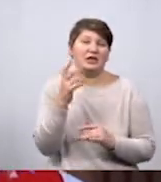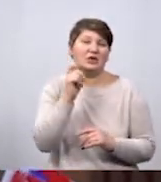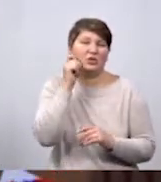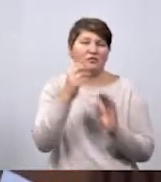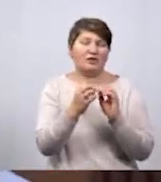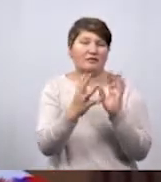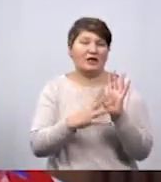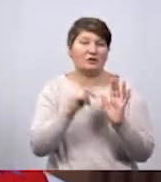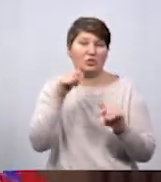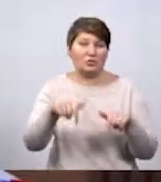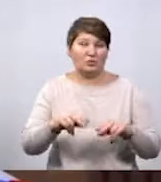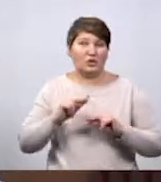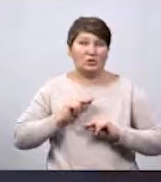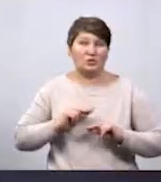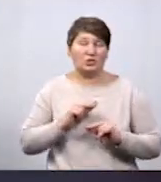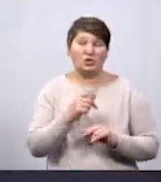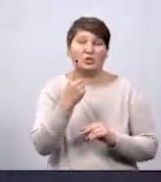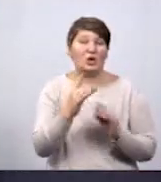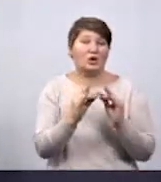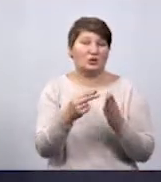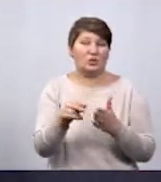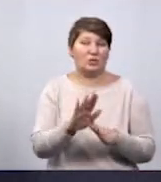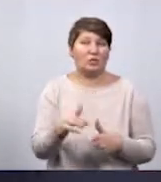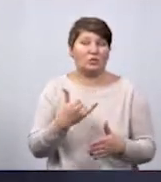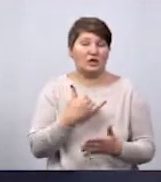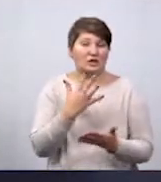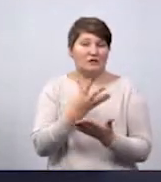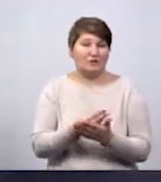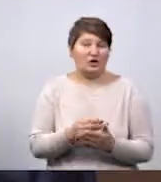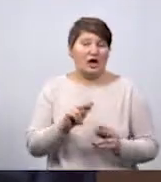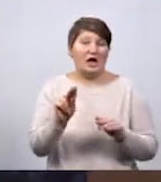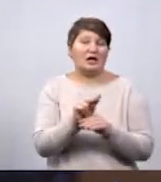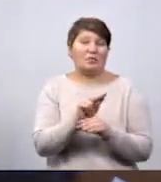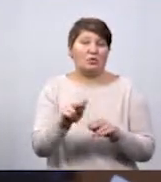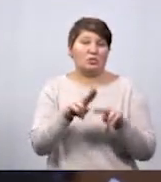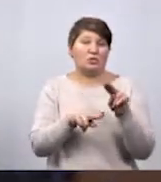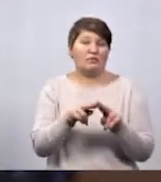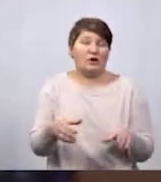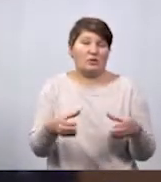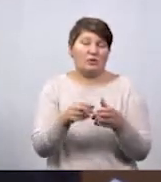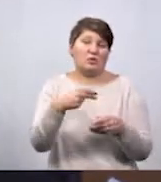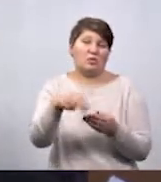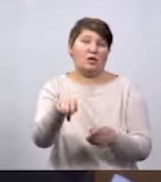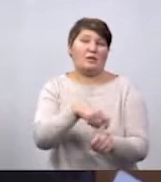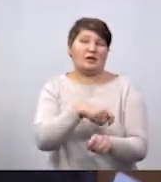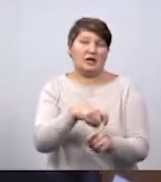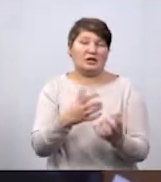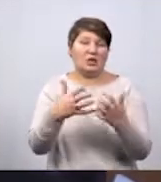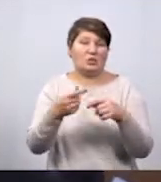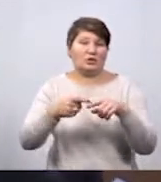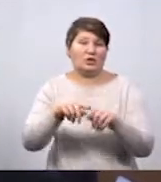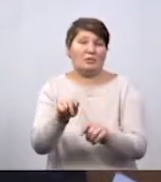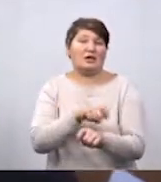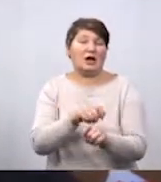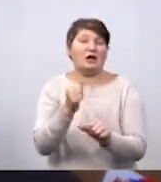19 років тут працюю, ми не купили ні одного ліжка. У нас є своя ремонтно-будівельна бригада. Ми закуповуємо матеріали і за рахунок тих матеріалів